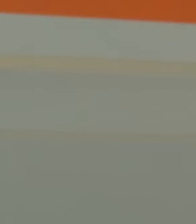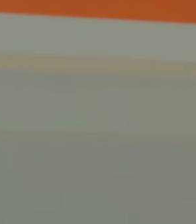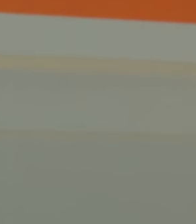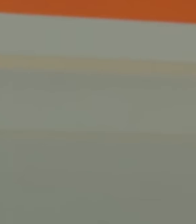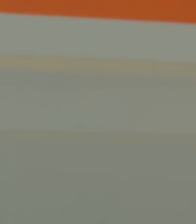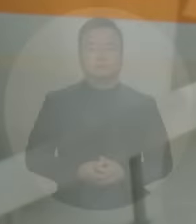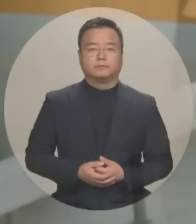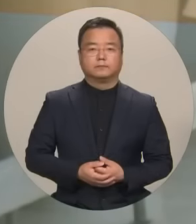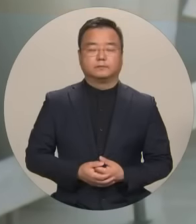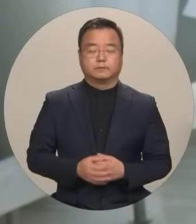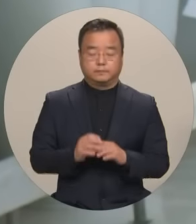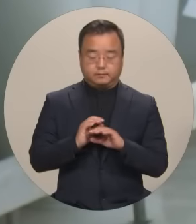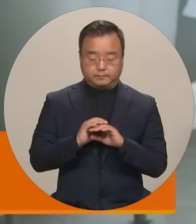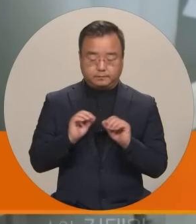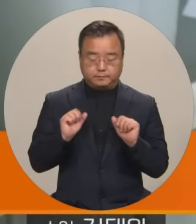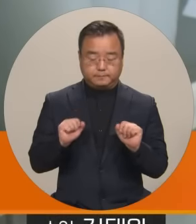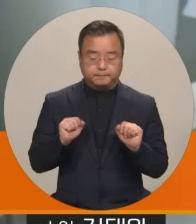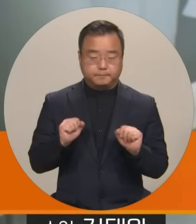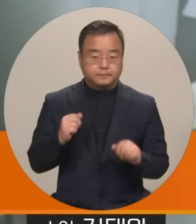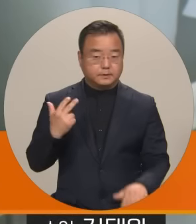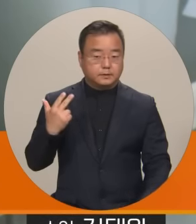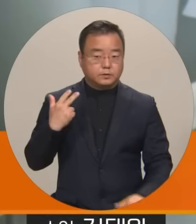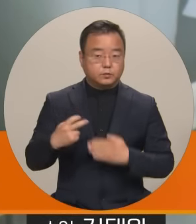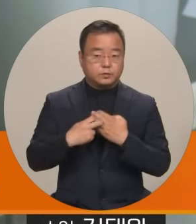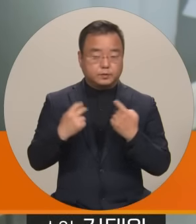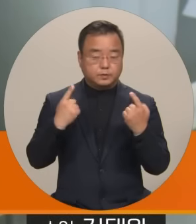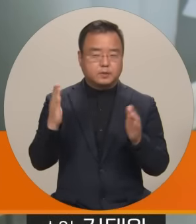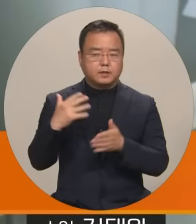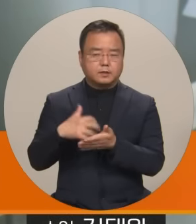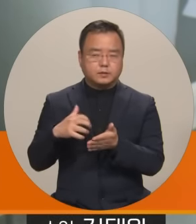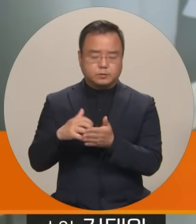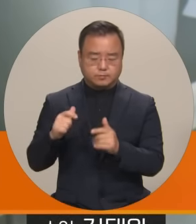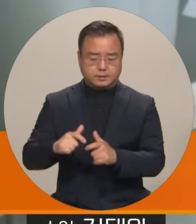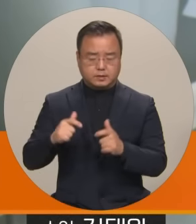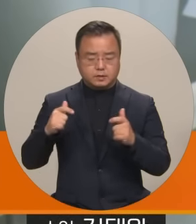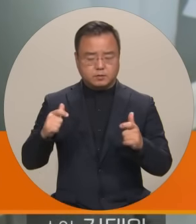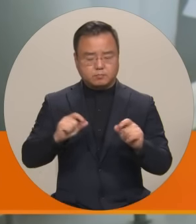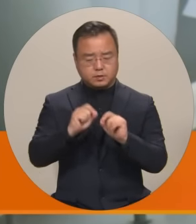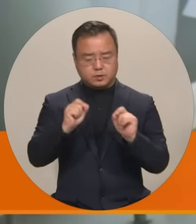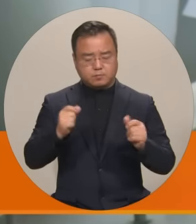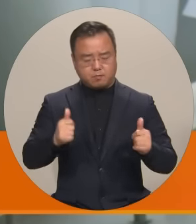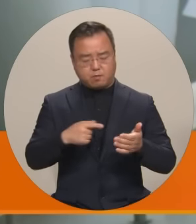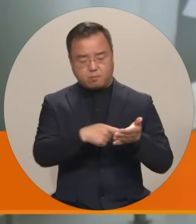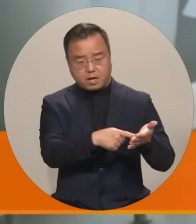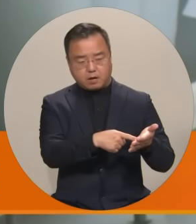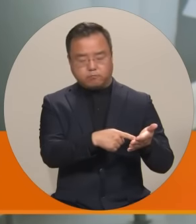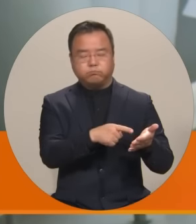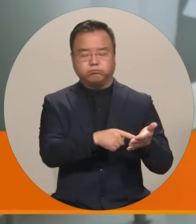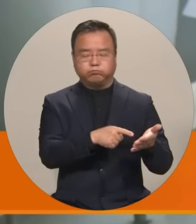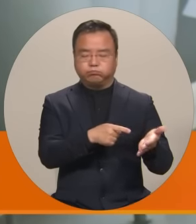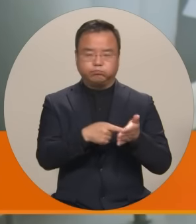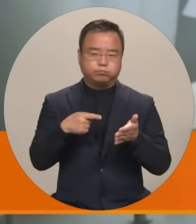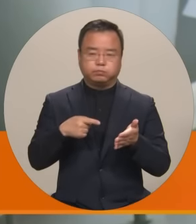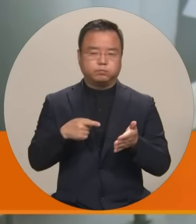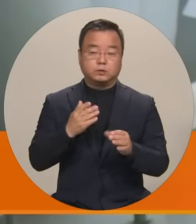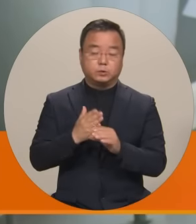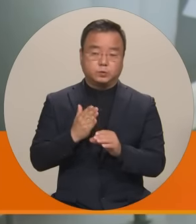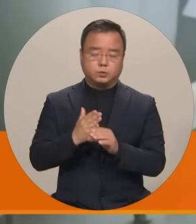지난주 의대 증원 집행정지 가처분 신청에 법원이 정부의 손을 들어줬지만 의료의 반발은 이어지고